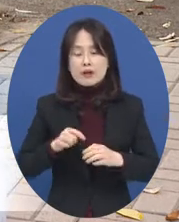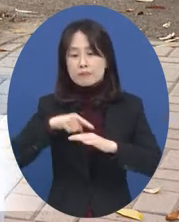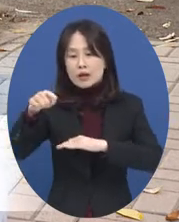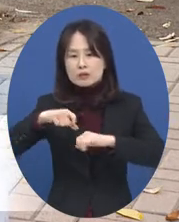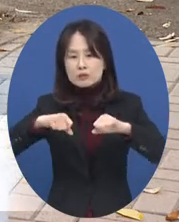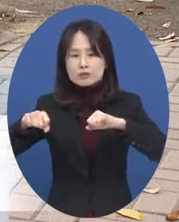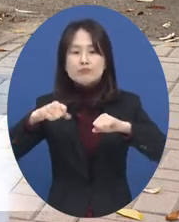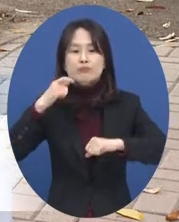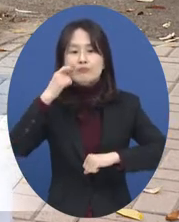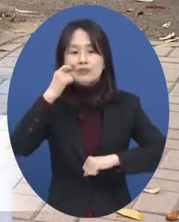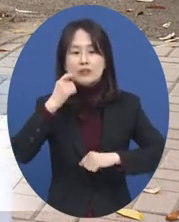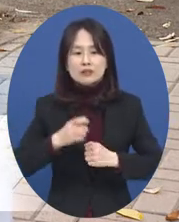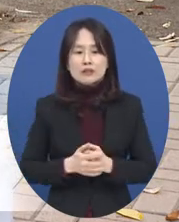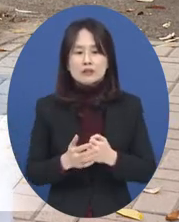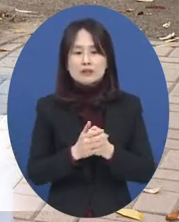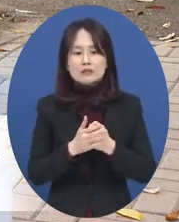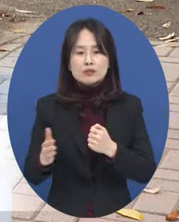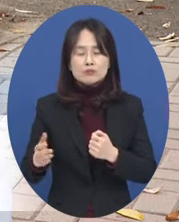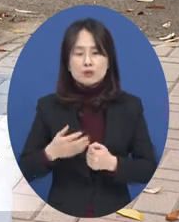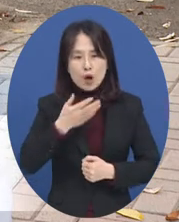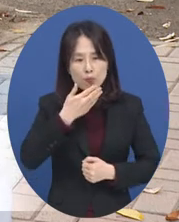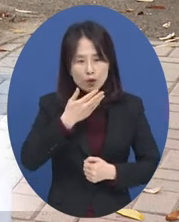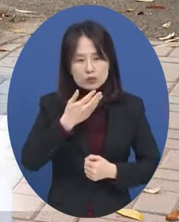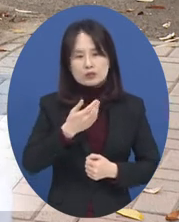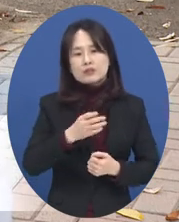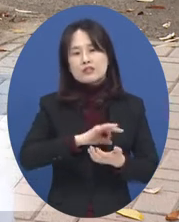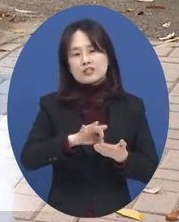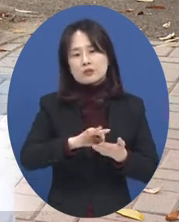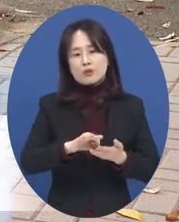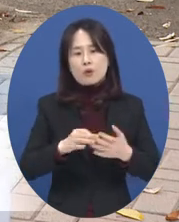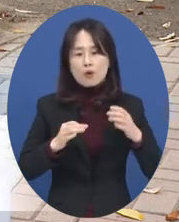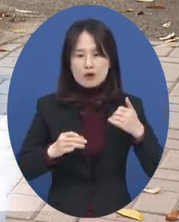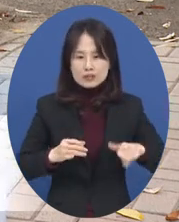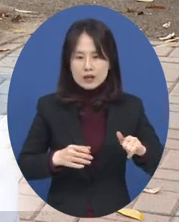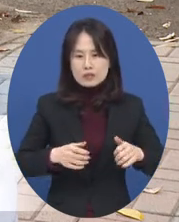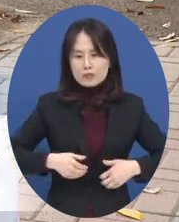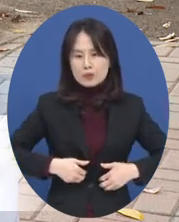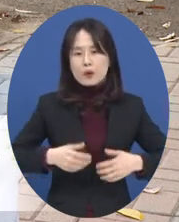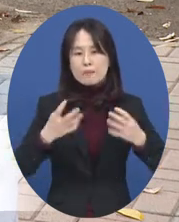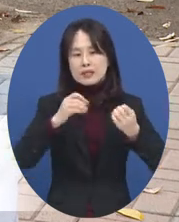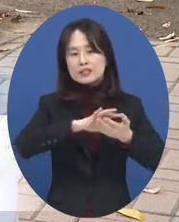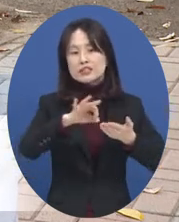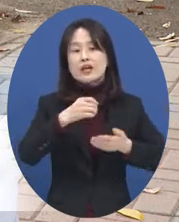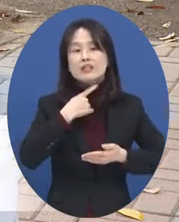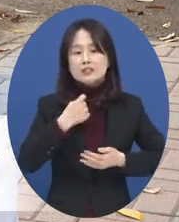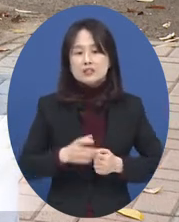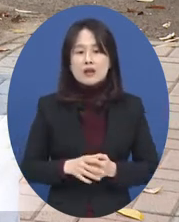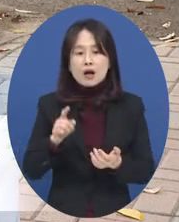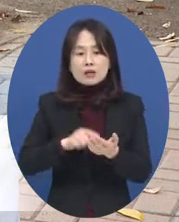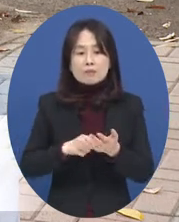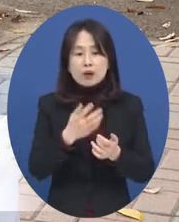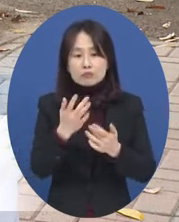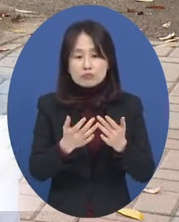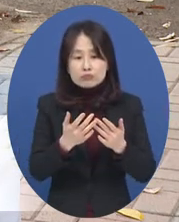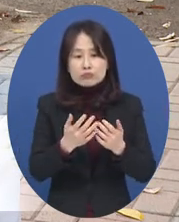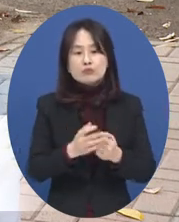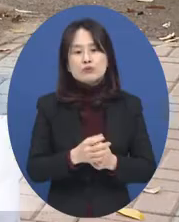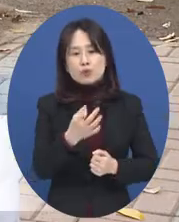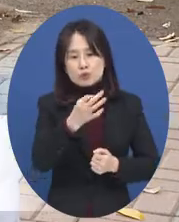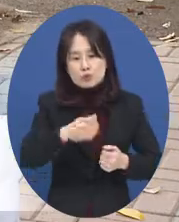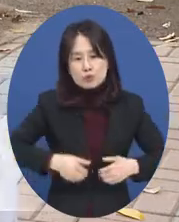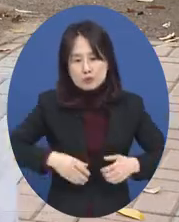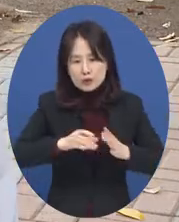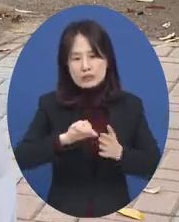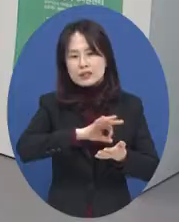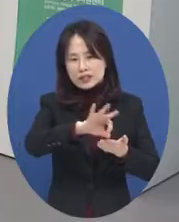나갈 활동을 못 하잖아요. 그러다 보니까 아무래도 식비 쪽으로 쓰고 애들 필요한 것 쪽을 많이 썼죠. 일단은 급한 불 같은 거나 돈 필요할 때는 그거를